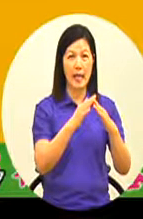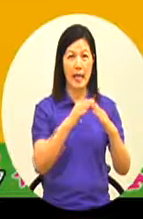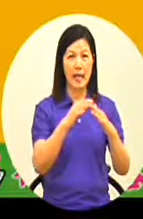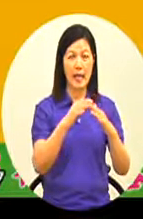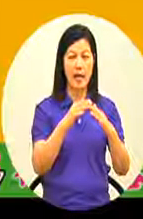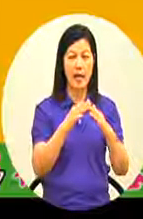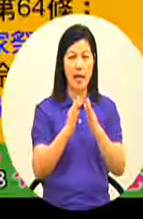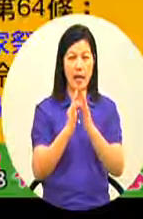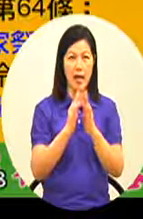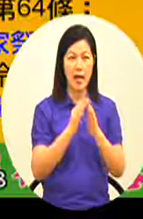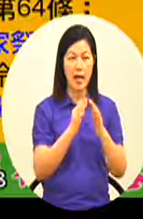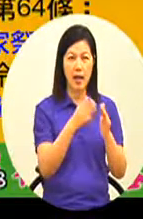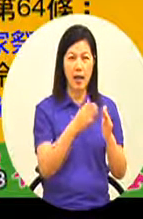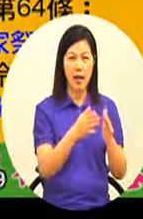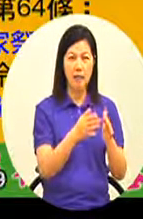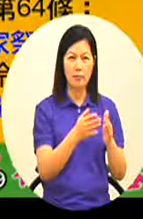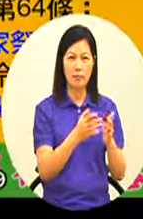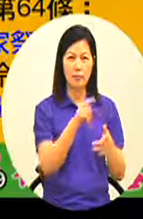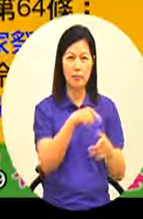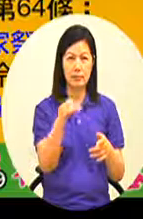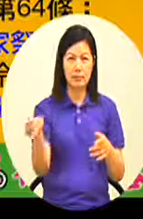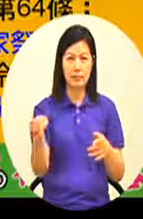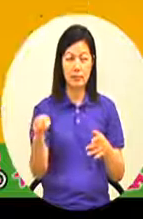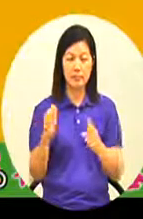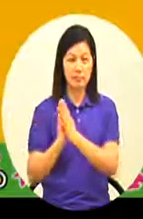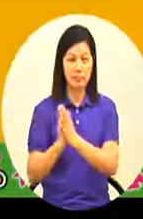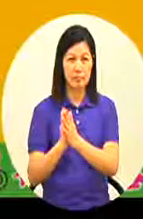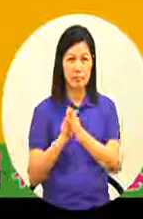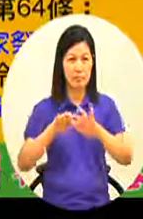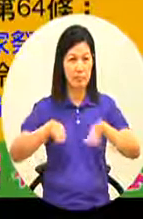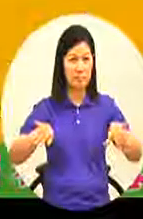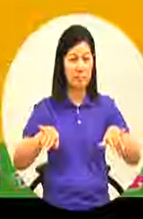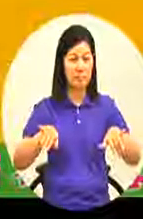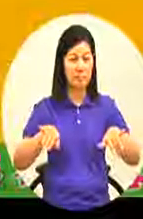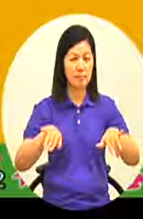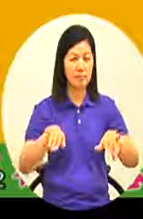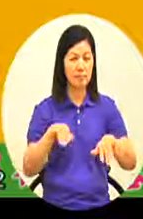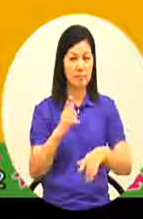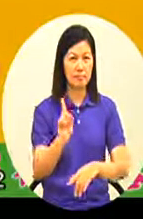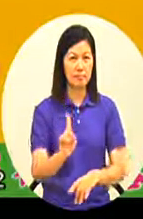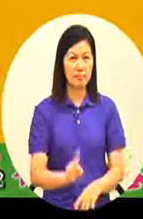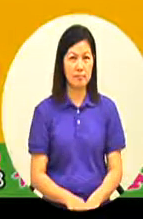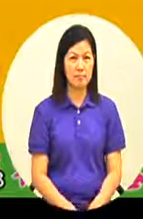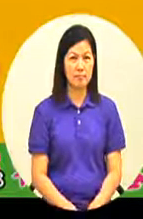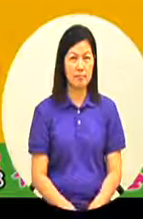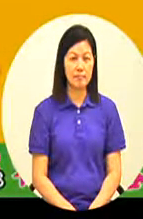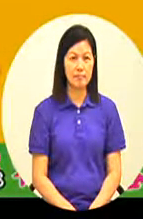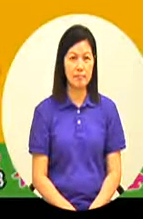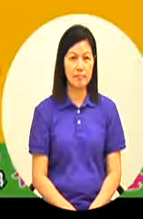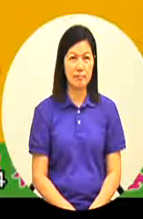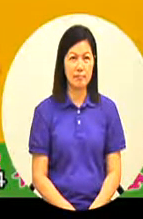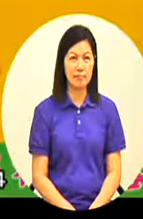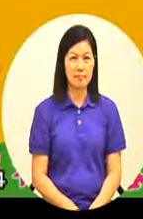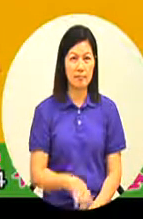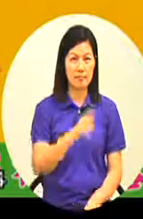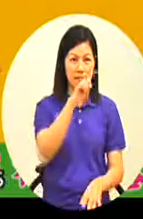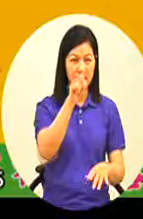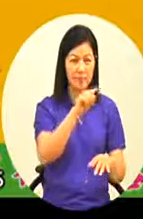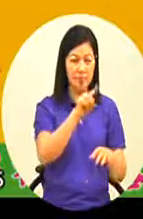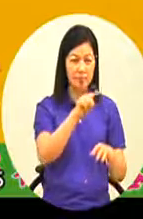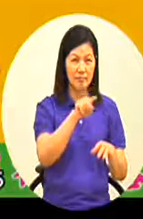区别，因为我可能时间上的不足了哈。好，来，那奠礼跟告别